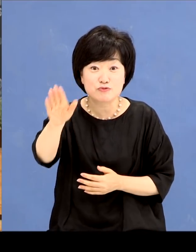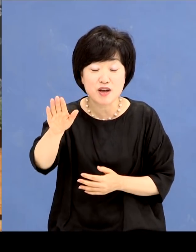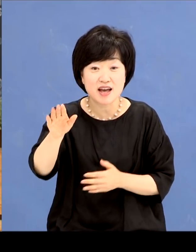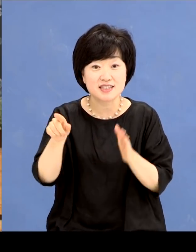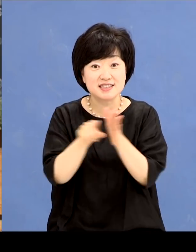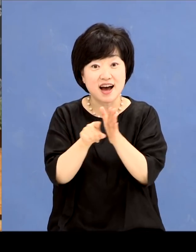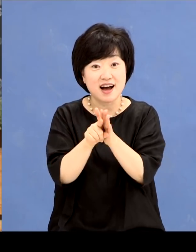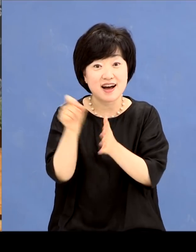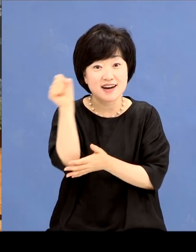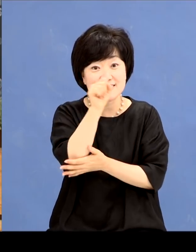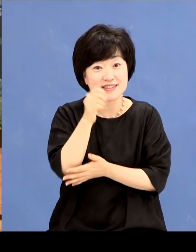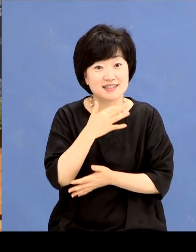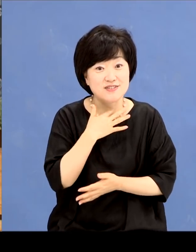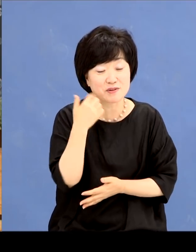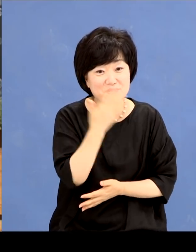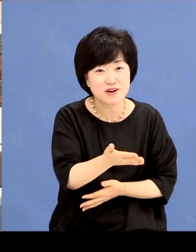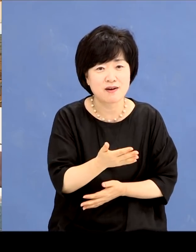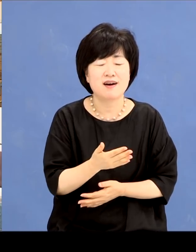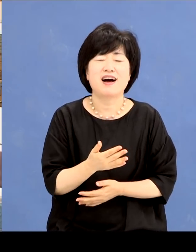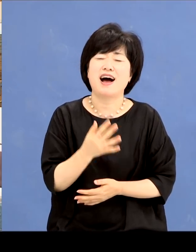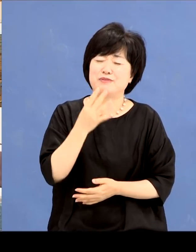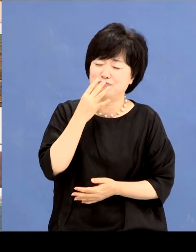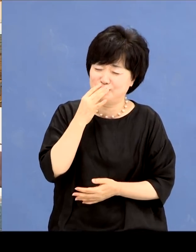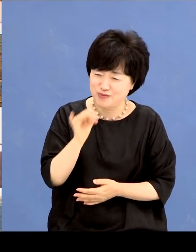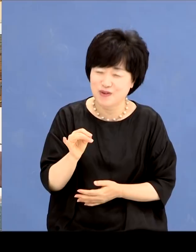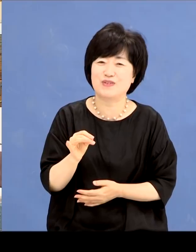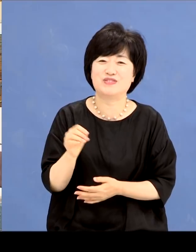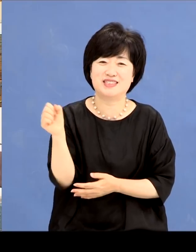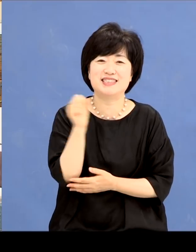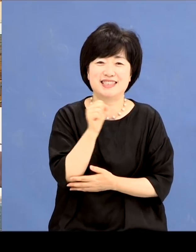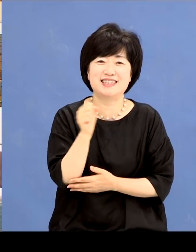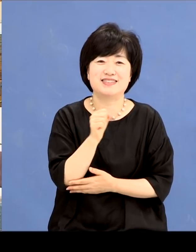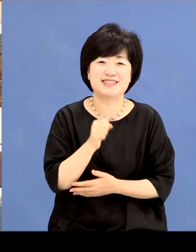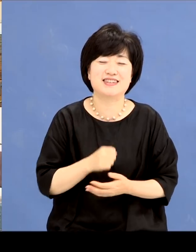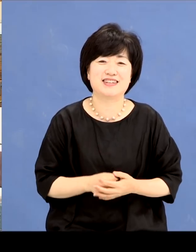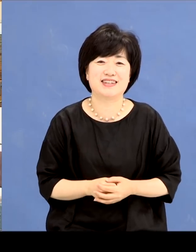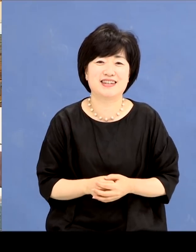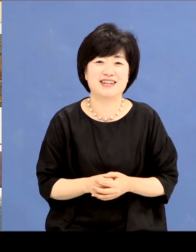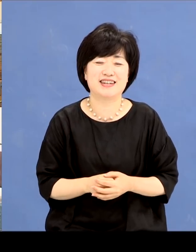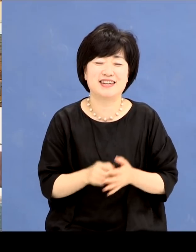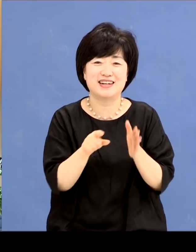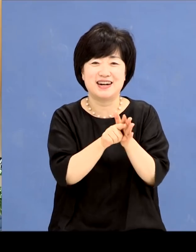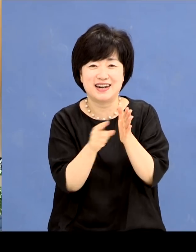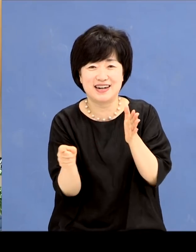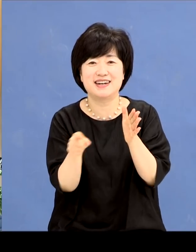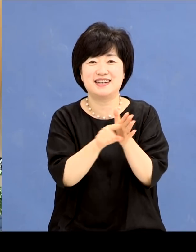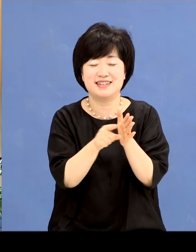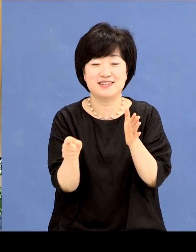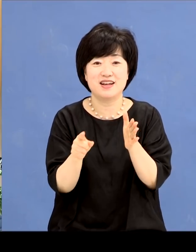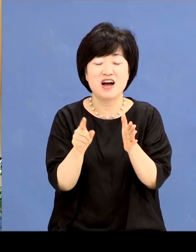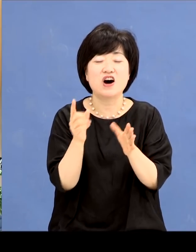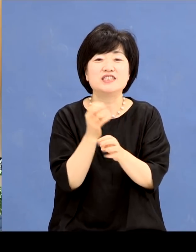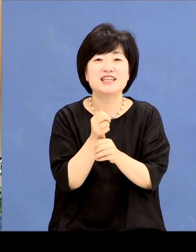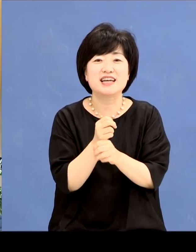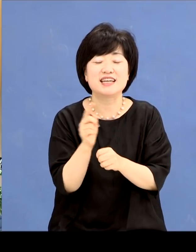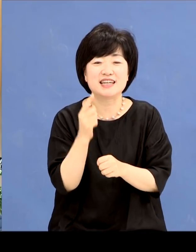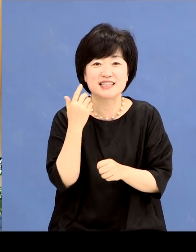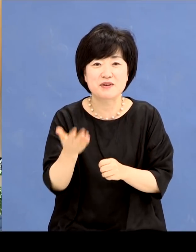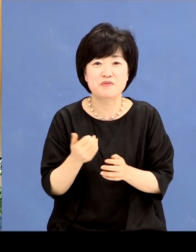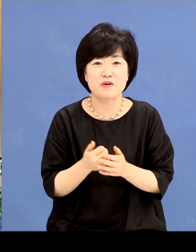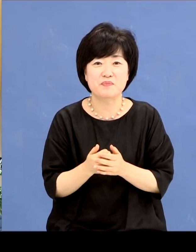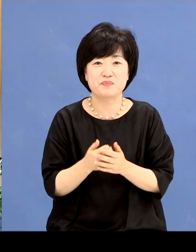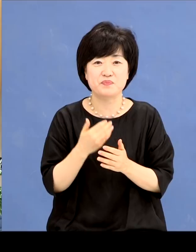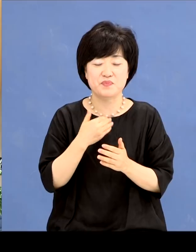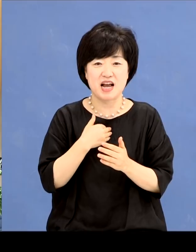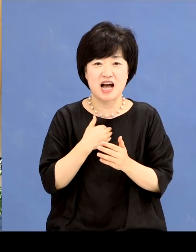큐티 생활하면서 신앙이 이렇게 흔들린 적은 없었어요? 물론 흔들릴 때가 굉장히 많죠. 특별히 가장 크게 흔들렸던 게 언제냐면 네.